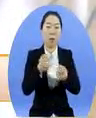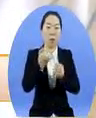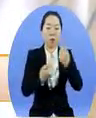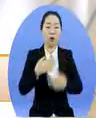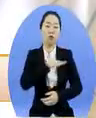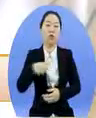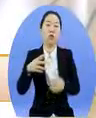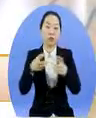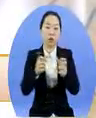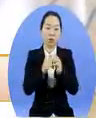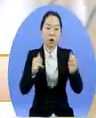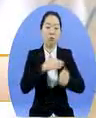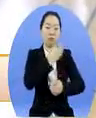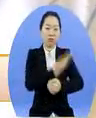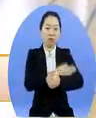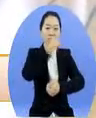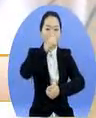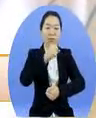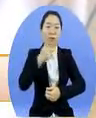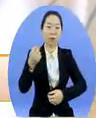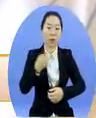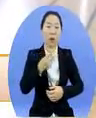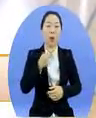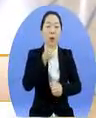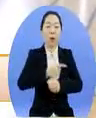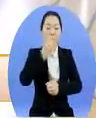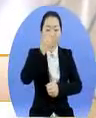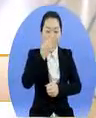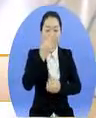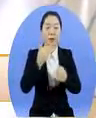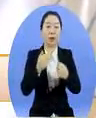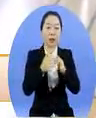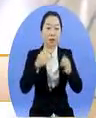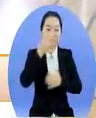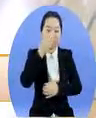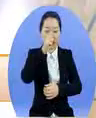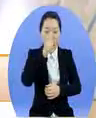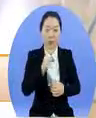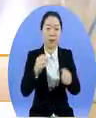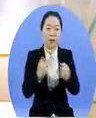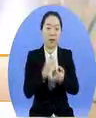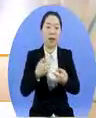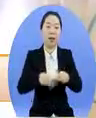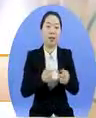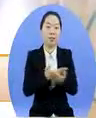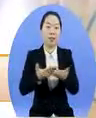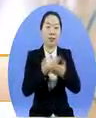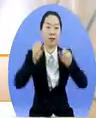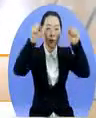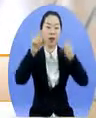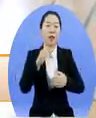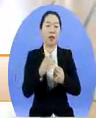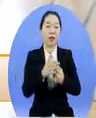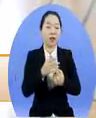클럽 사람들이 실력도 훨씬 좋고 그리고 유순해서 사람들도 좋고 같이 어울려서